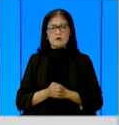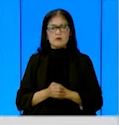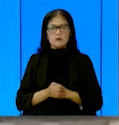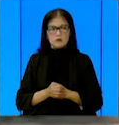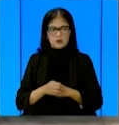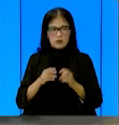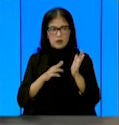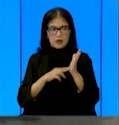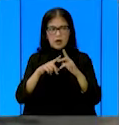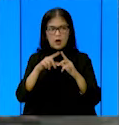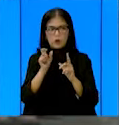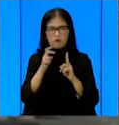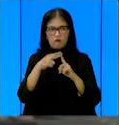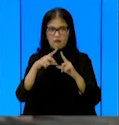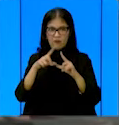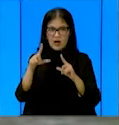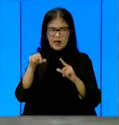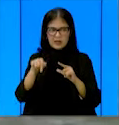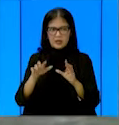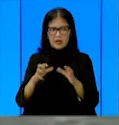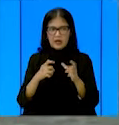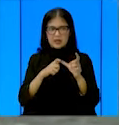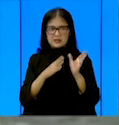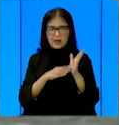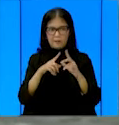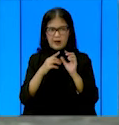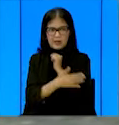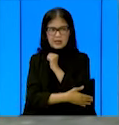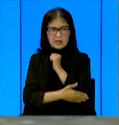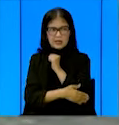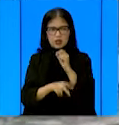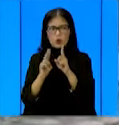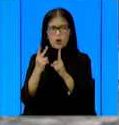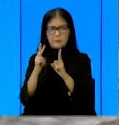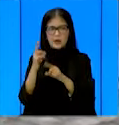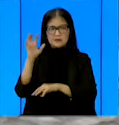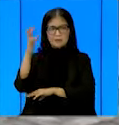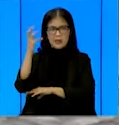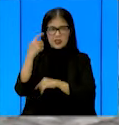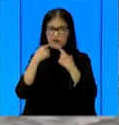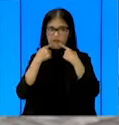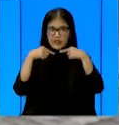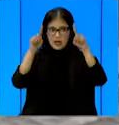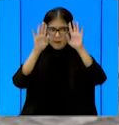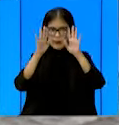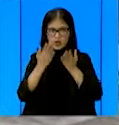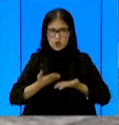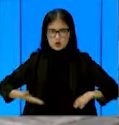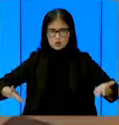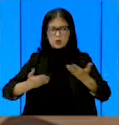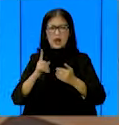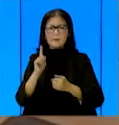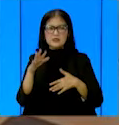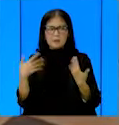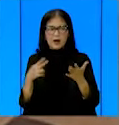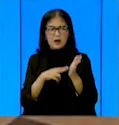Nafal Atallah, siswa kelas 12 SMK Negeri 2 Tangerang Selatan Banten, viral di media sosial karena curhatannya. Nafal yang